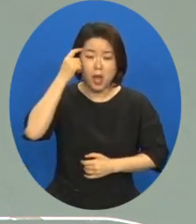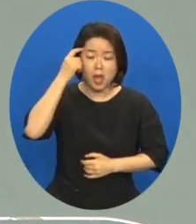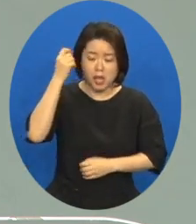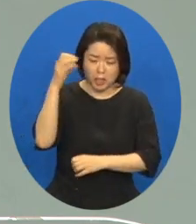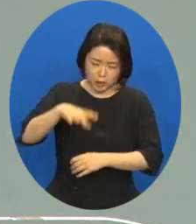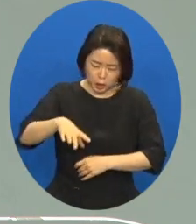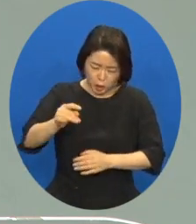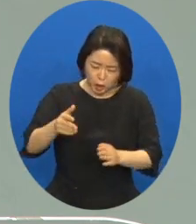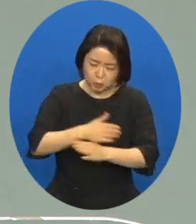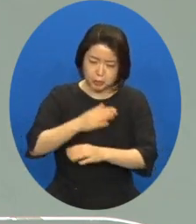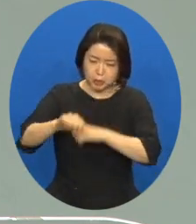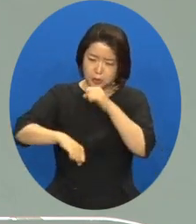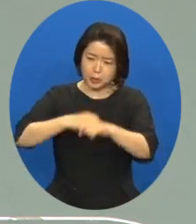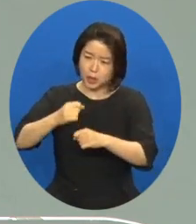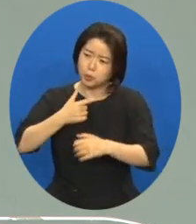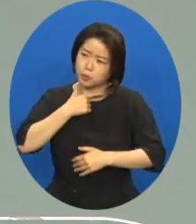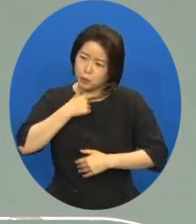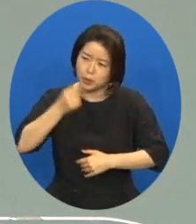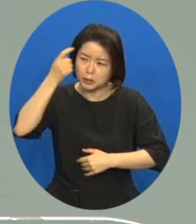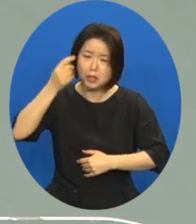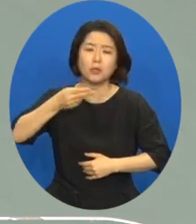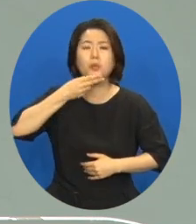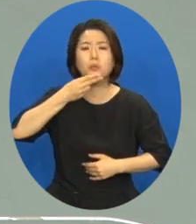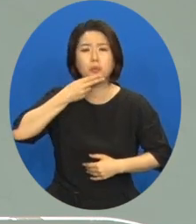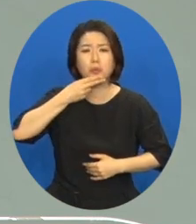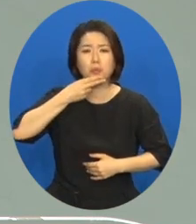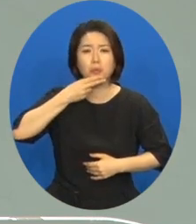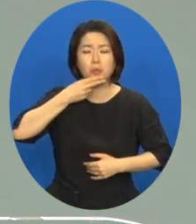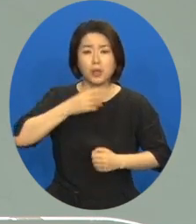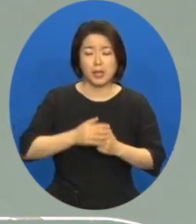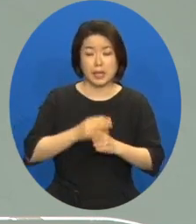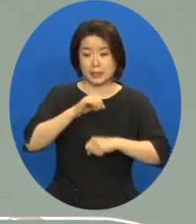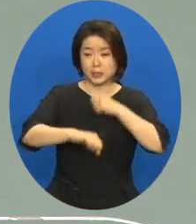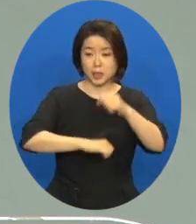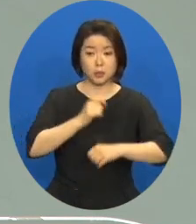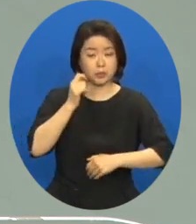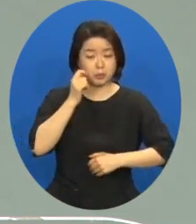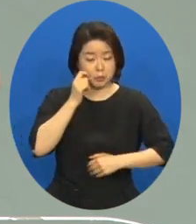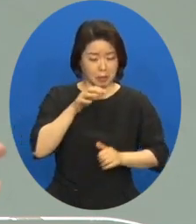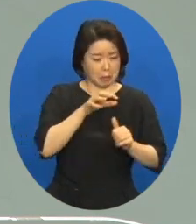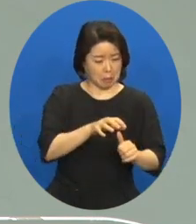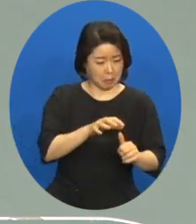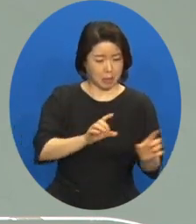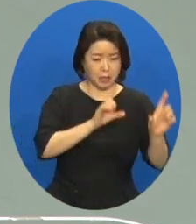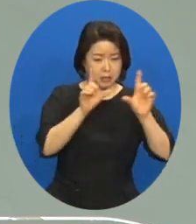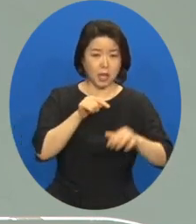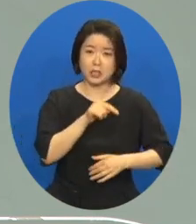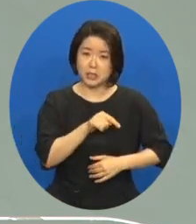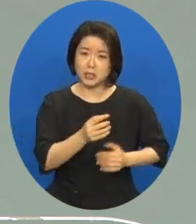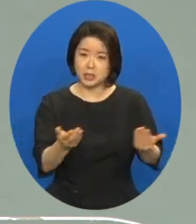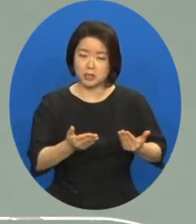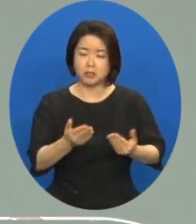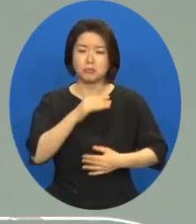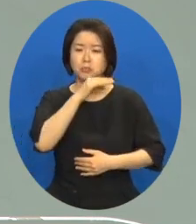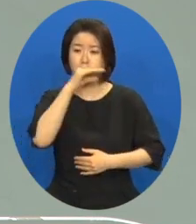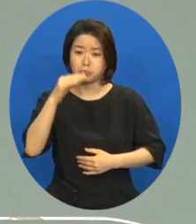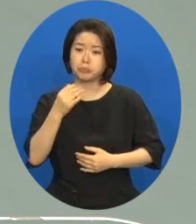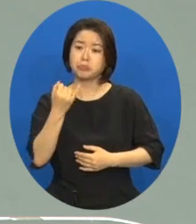없어요. 그들은 그냥 자유롭지 못하게 지내는 일이 그냥 정상적인 것인 줄로